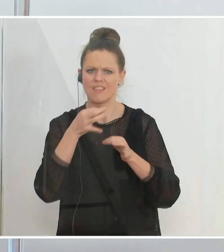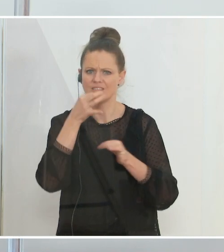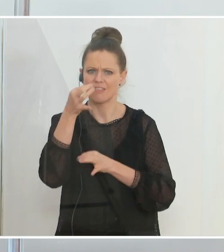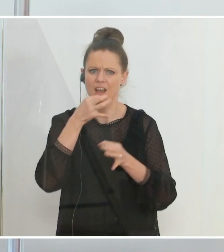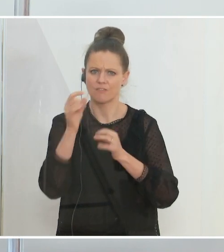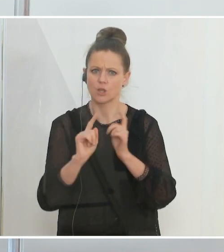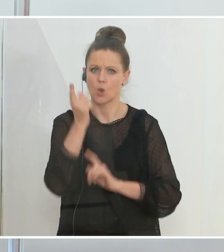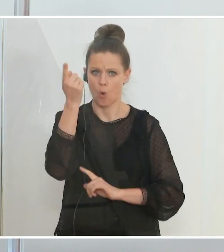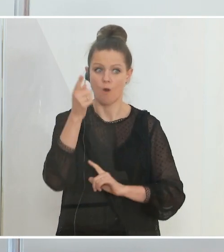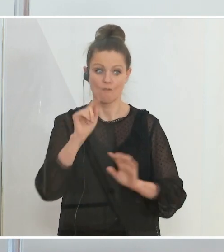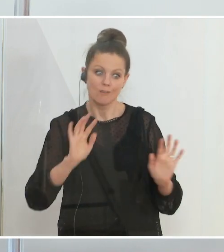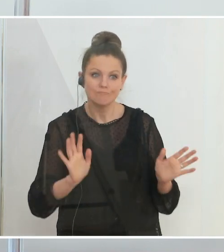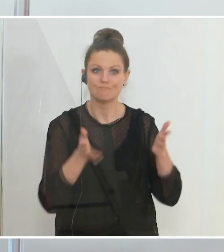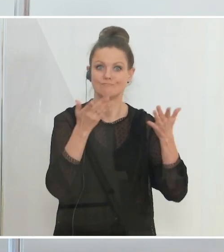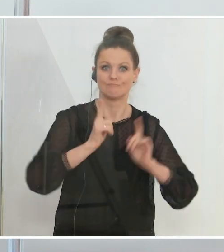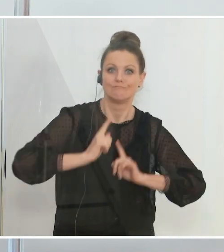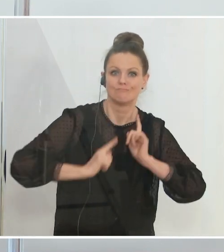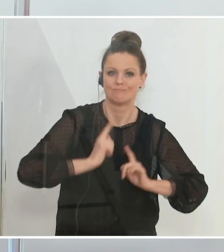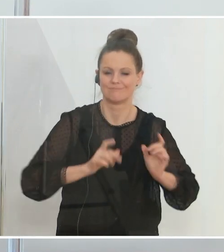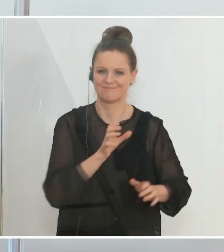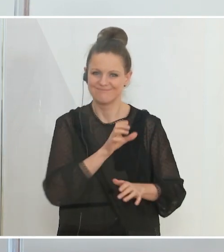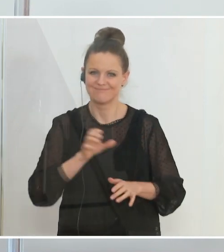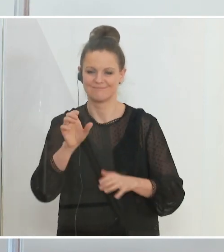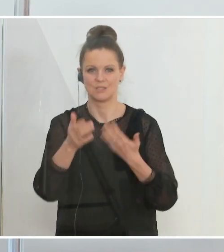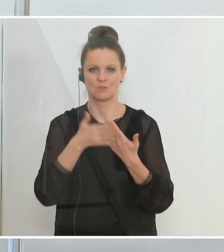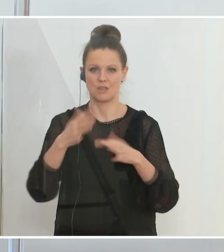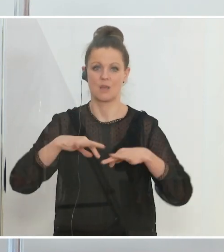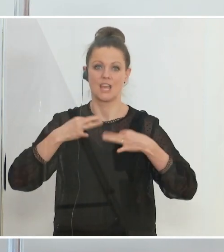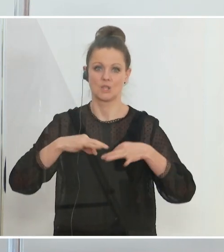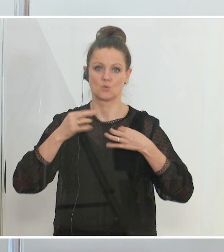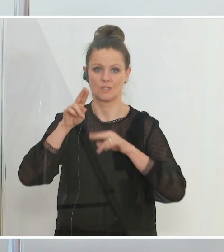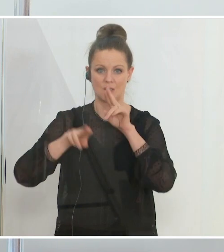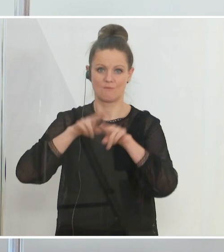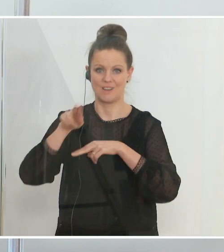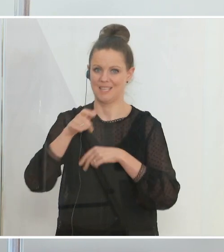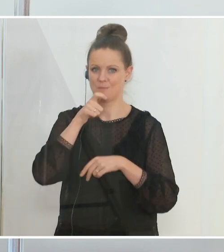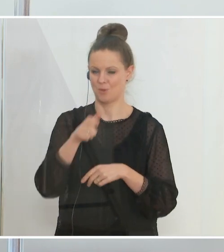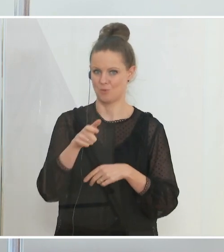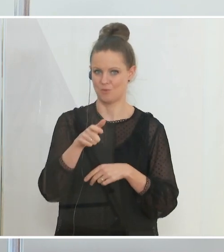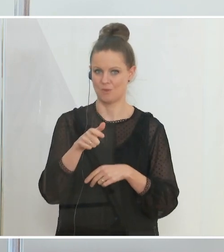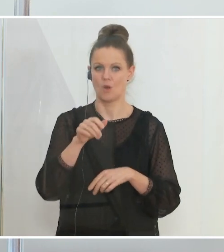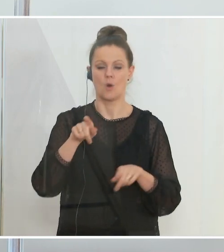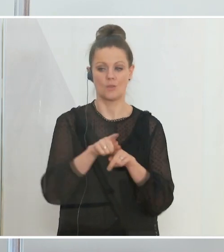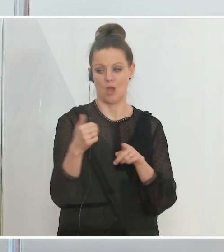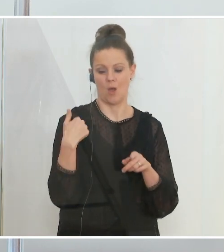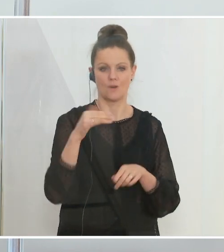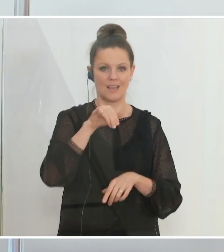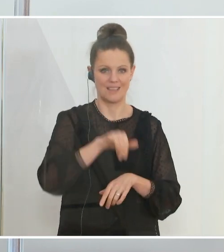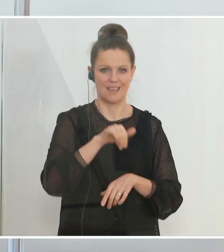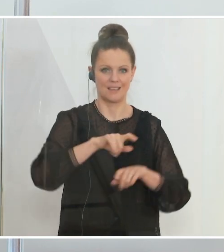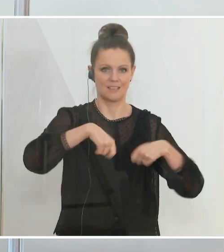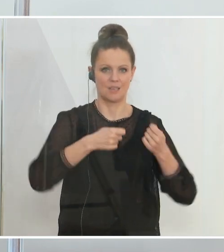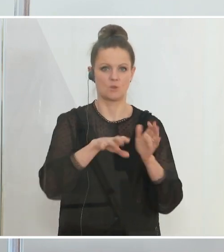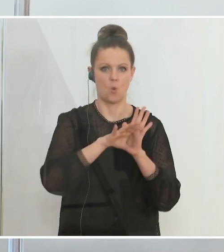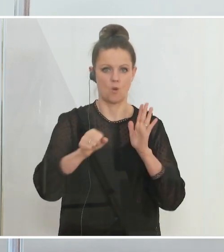und zu interessieren. Ich lege hier Schwerpunkte im Bereich der Gesundheitsberufe und der Pflege. Und seit Jänner haben wir Online-Deutschkurse